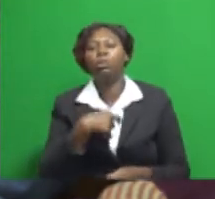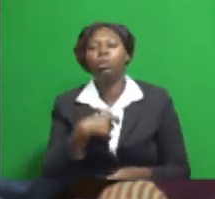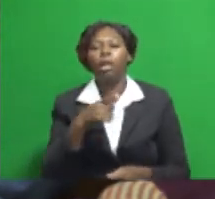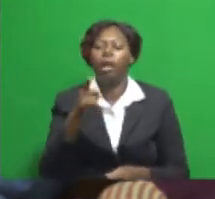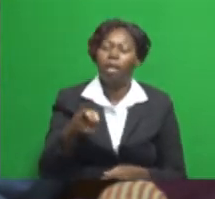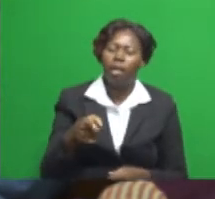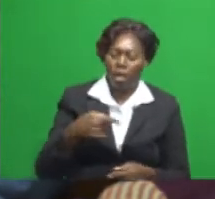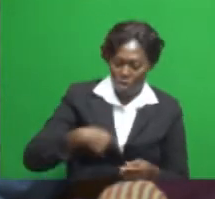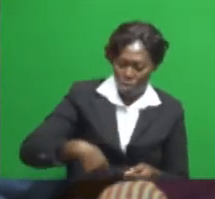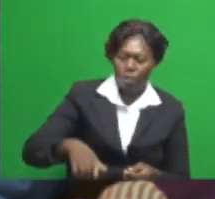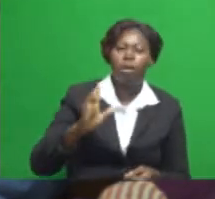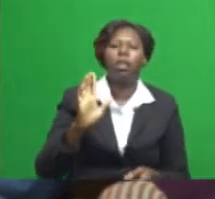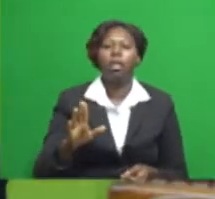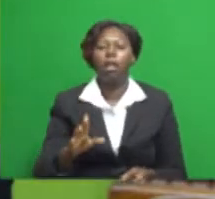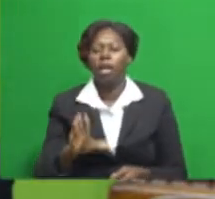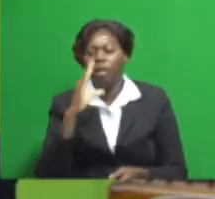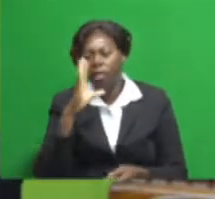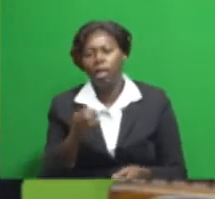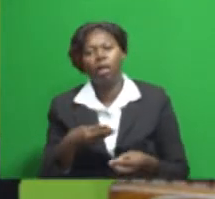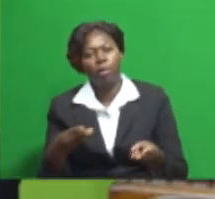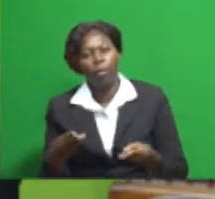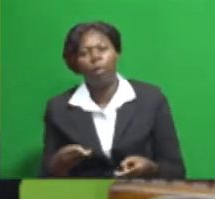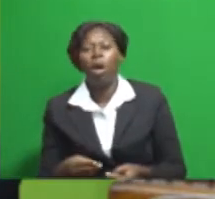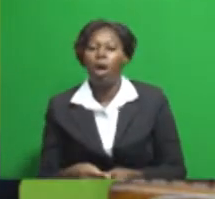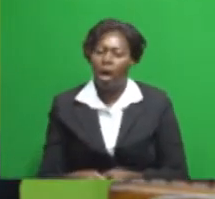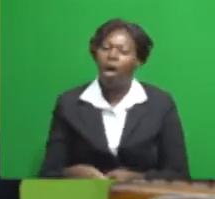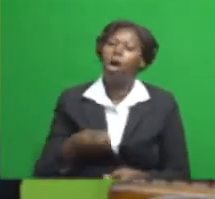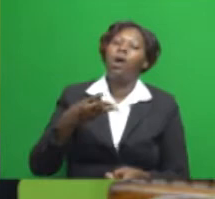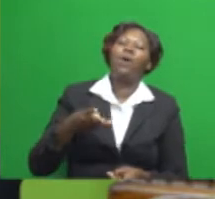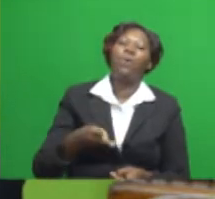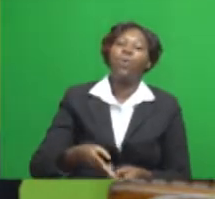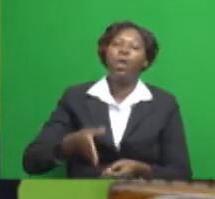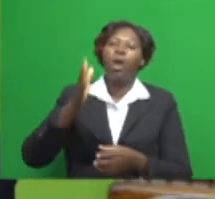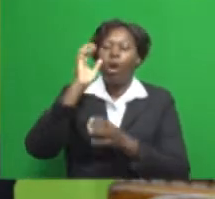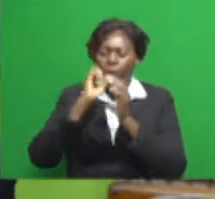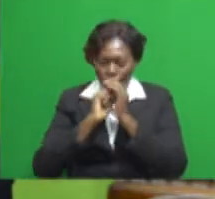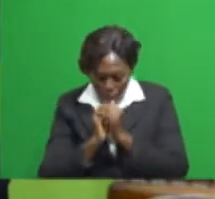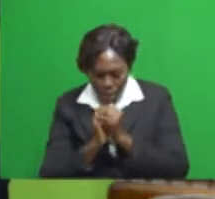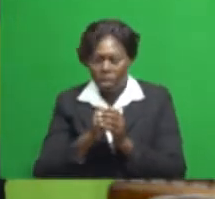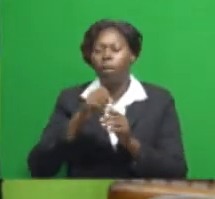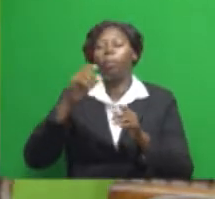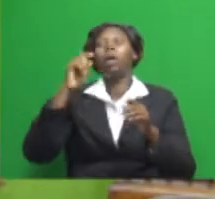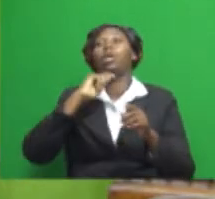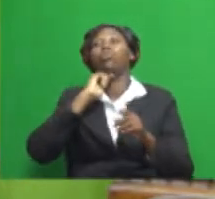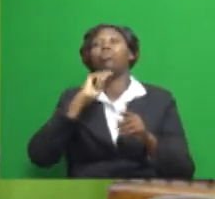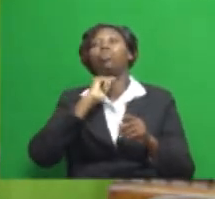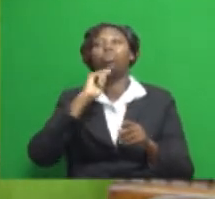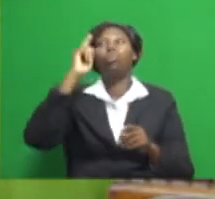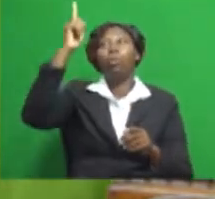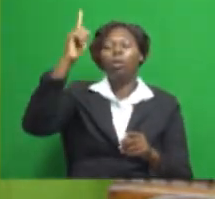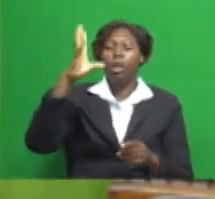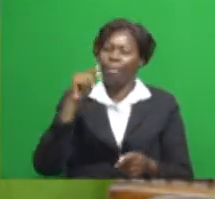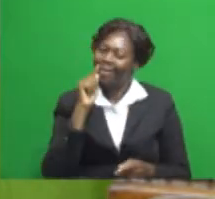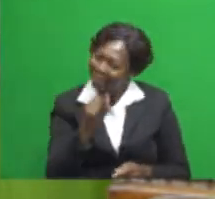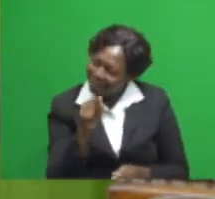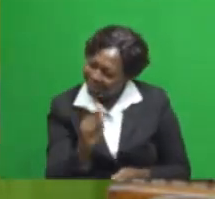rally vanhu kwa Juda. Kuti isu stona mata Jehovah mpenyu. Achatirwira. Right. Saka ndobva zvinzwa senakere.